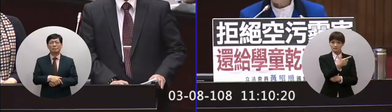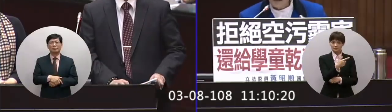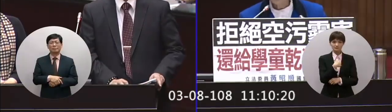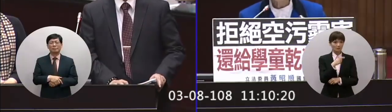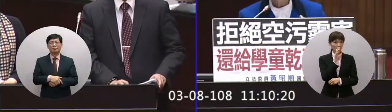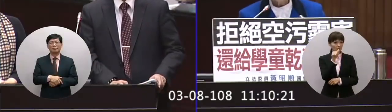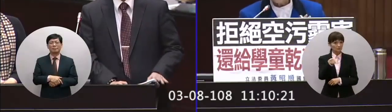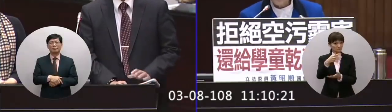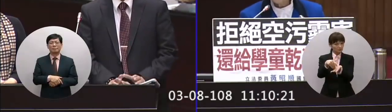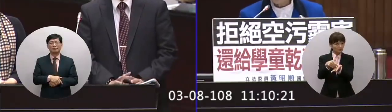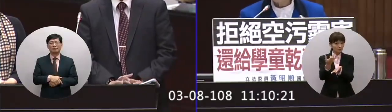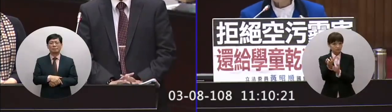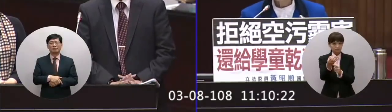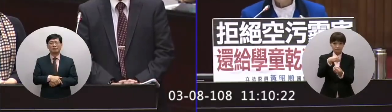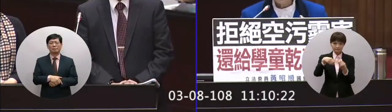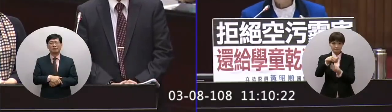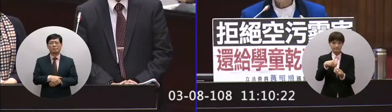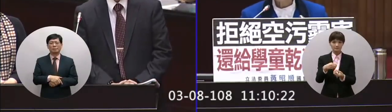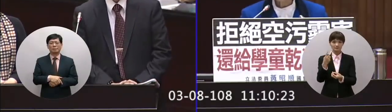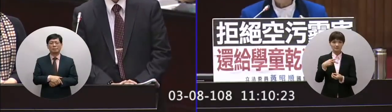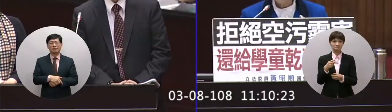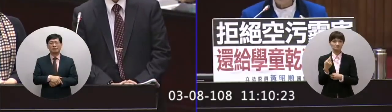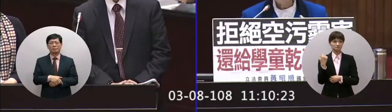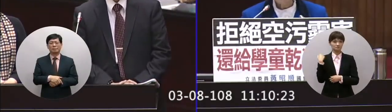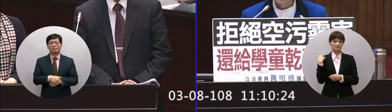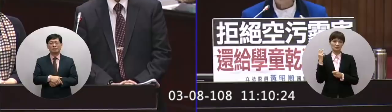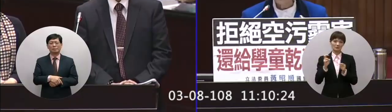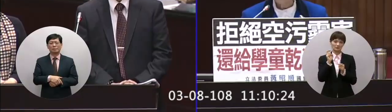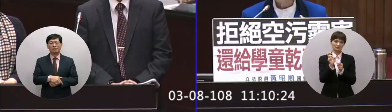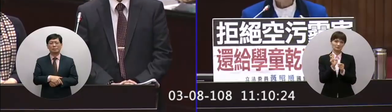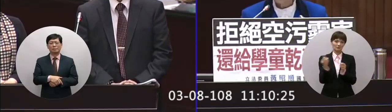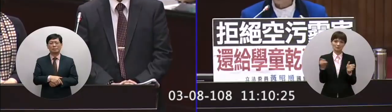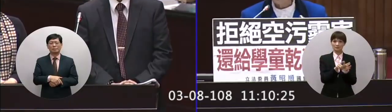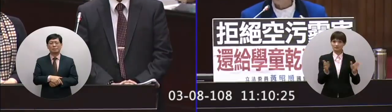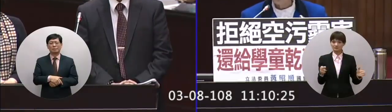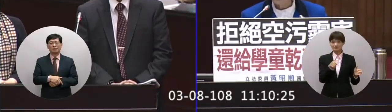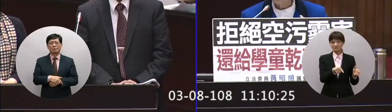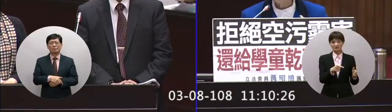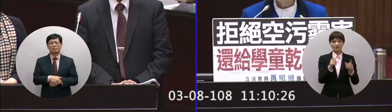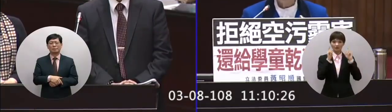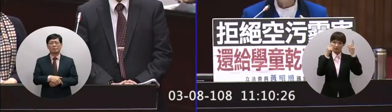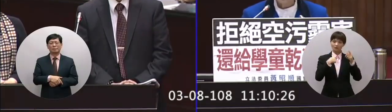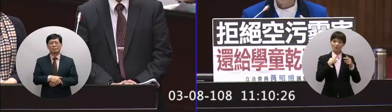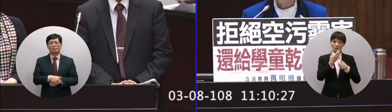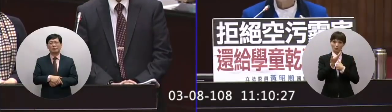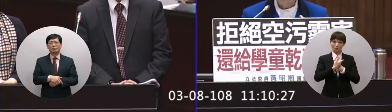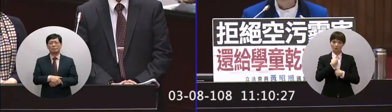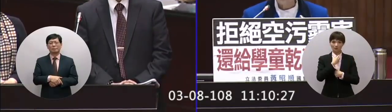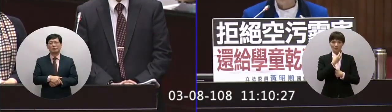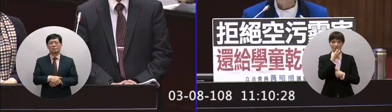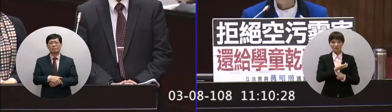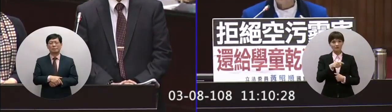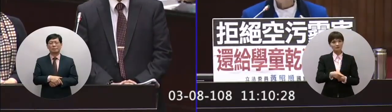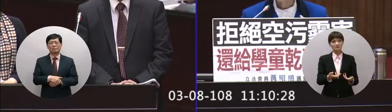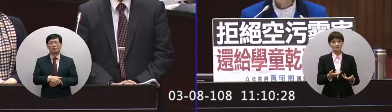钱，然后至少对二十年来对不起高雄这个部分，给我们一个公道，给我们一个解决，可不